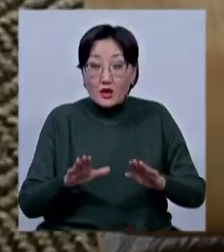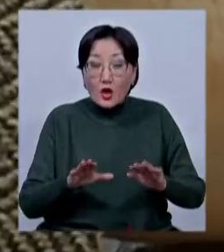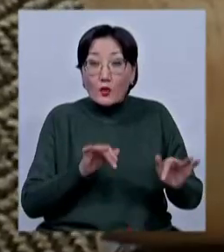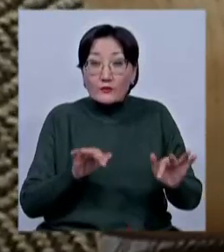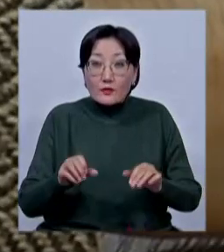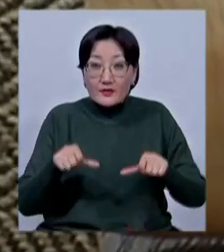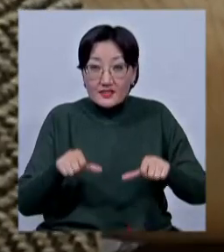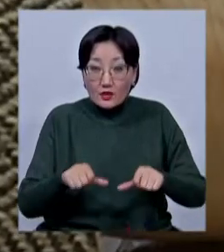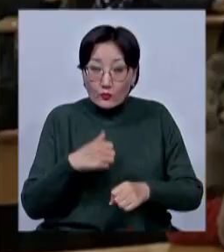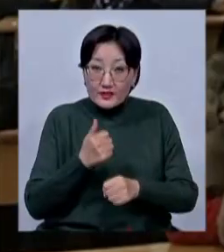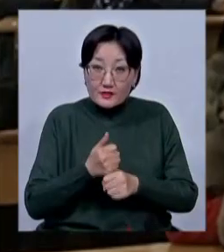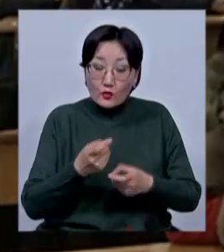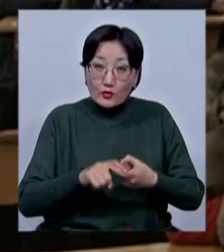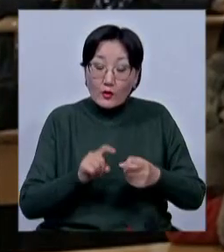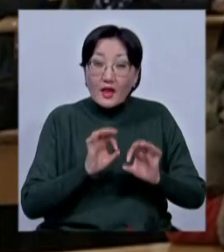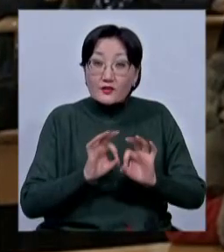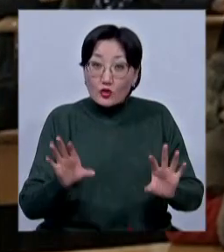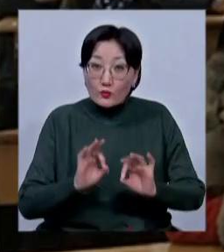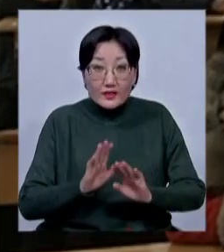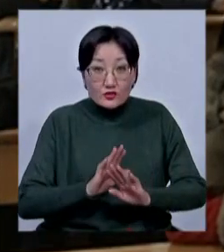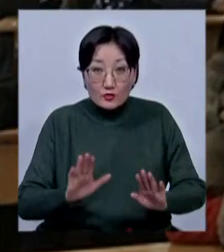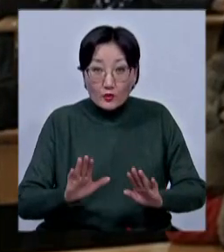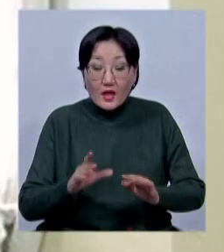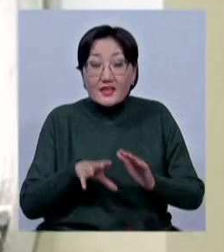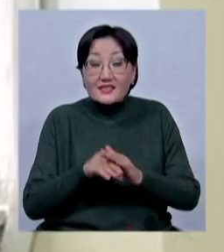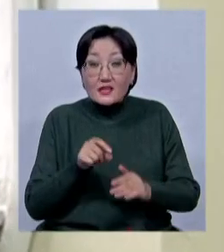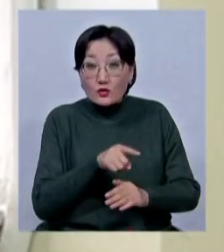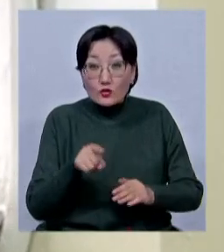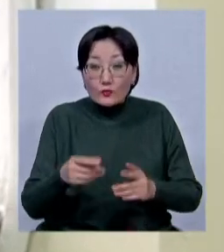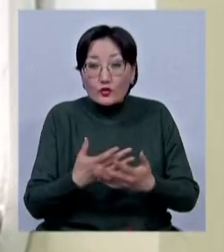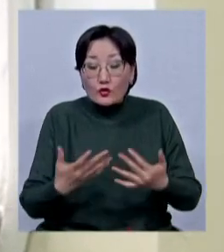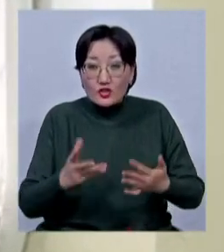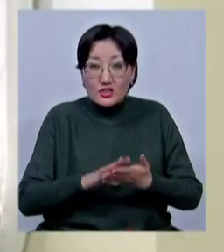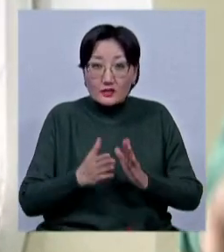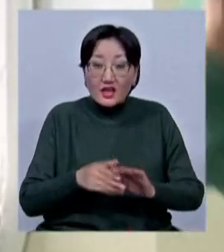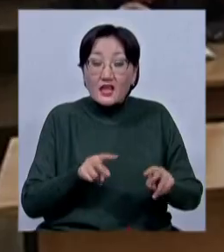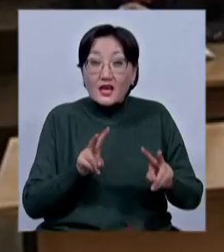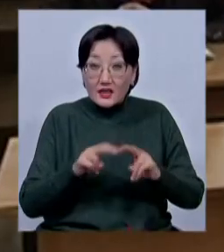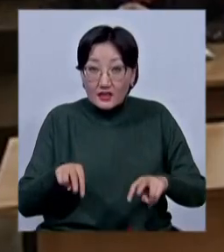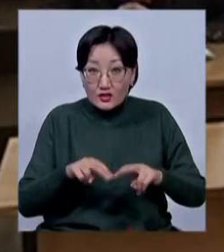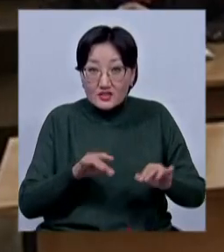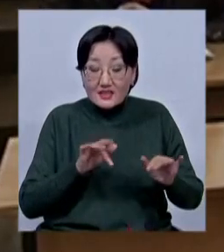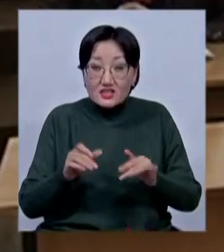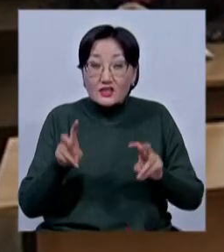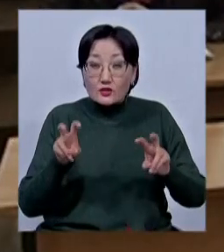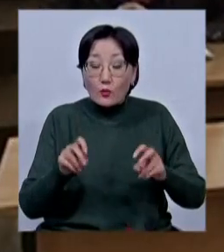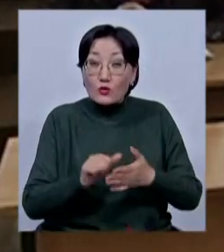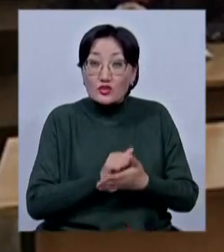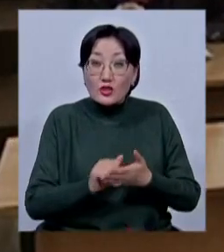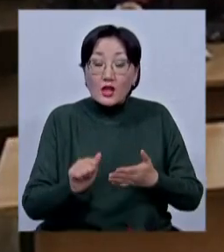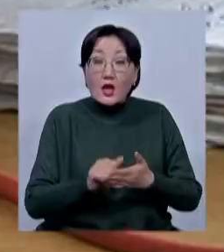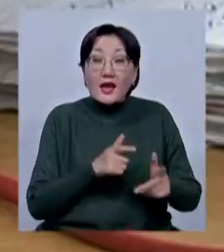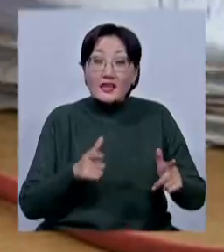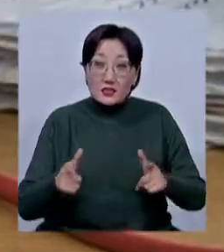процестің құқықтық негіздері туралы түсінік беріп қана қоймай, сайлау кезінде түрлі жағдайларды қарастыратын, істер деп аталатын құжаттарды